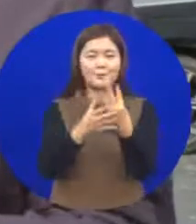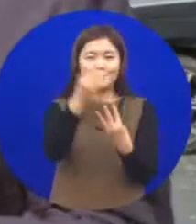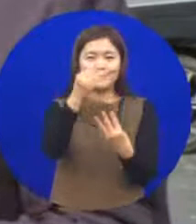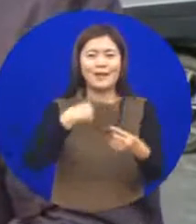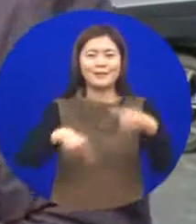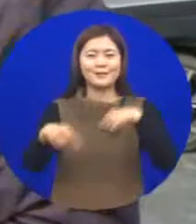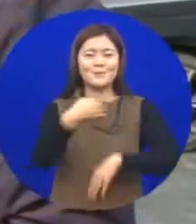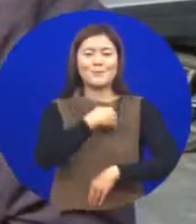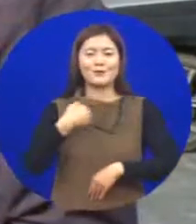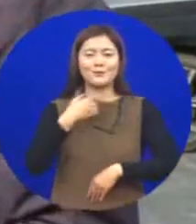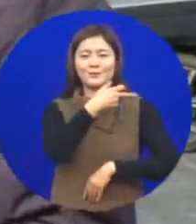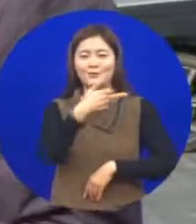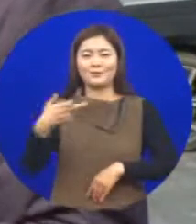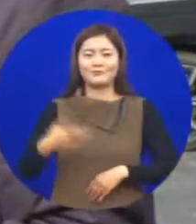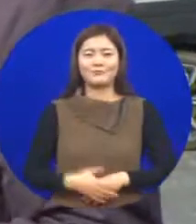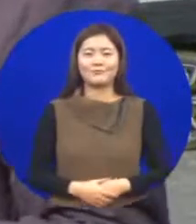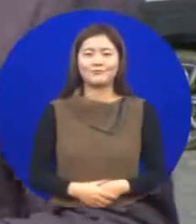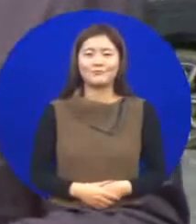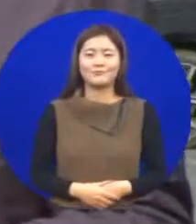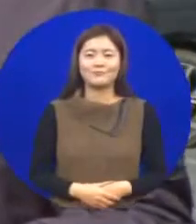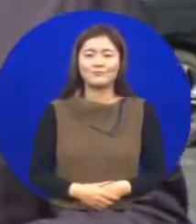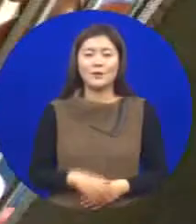행정이 주민들의 만족을 얻고 있습니다.